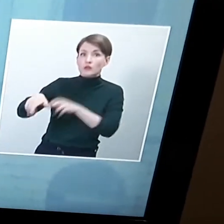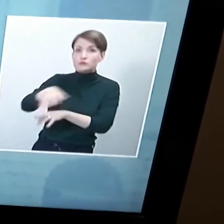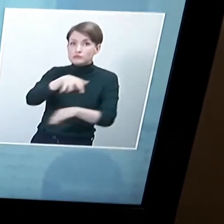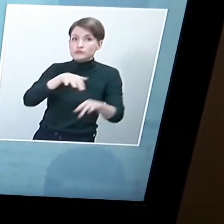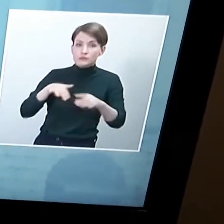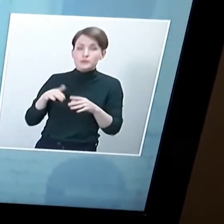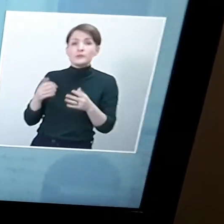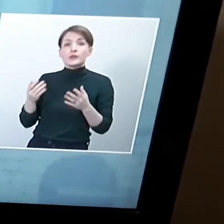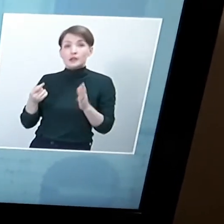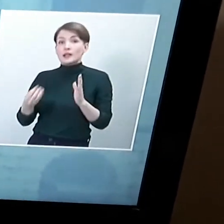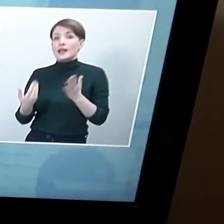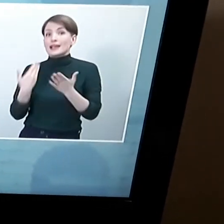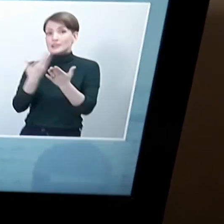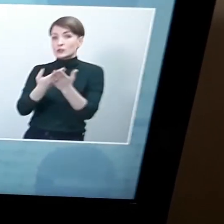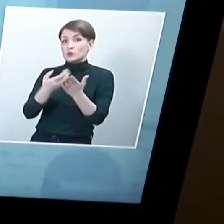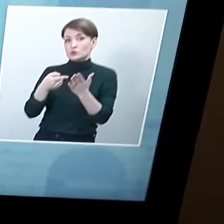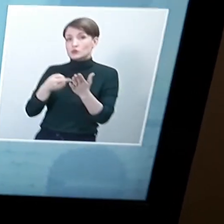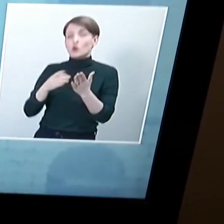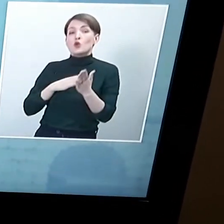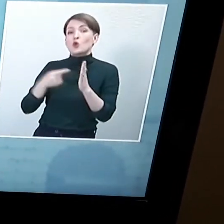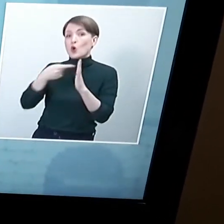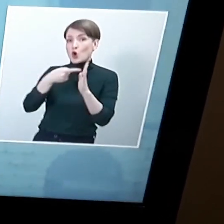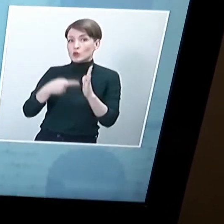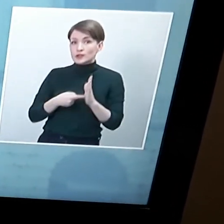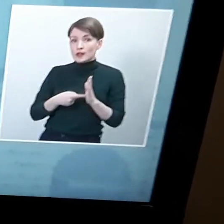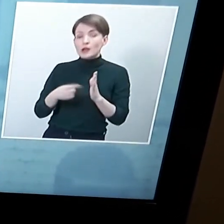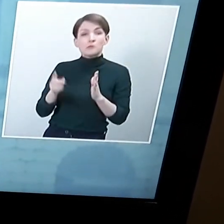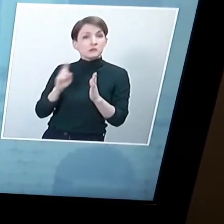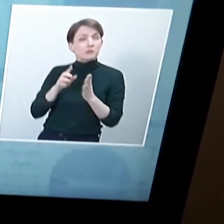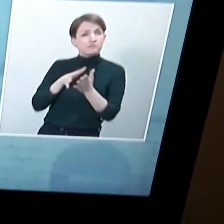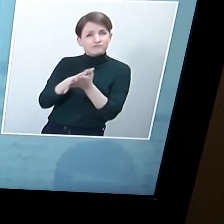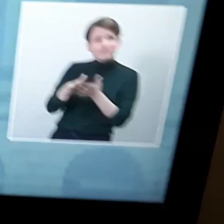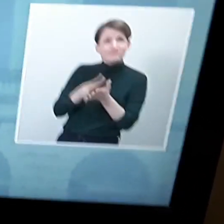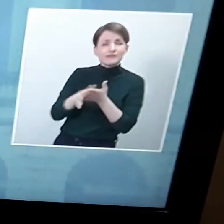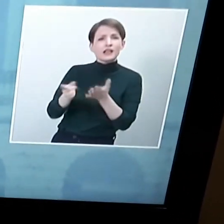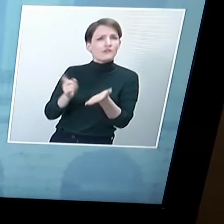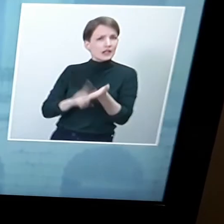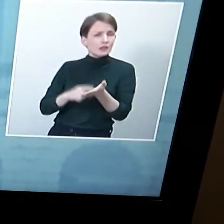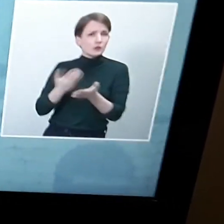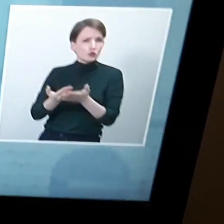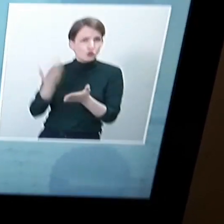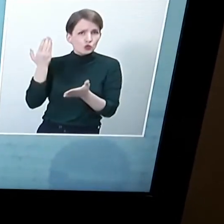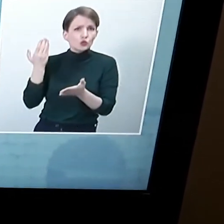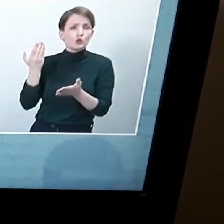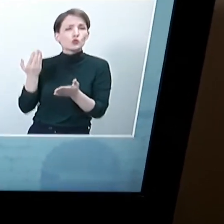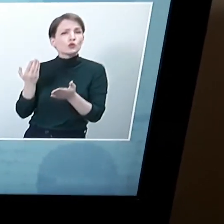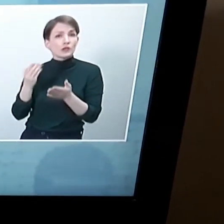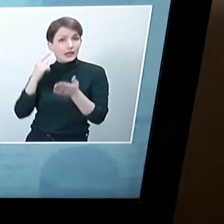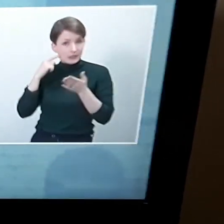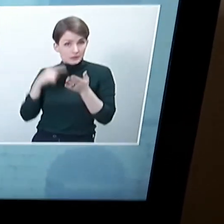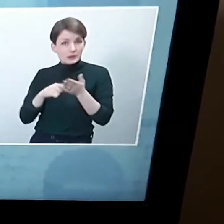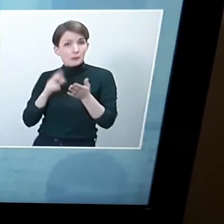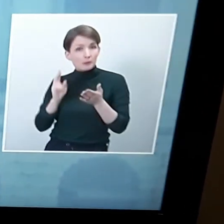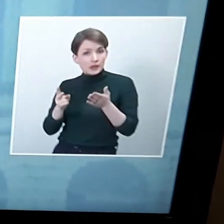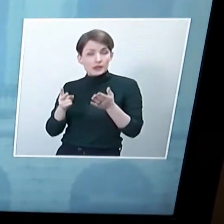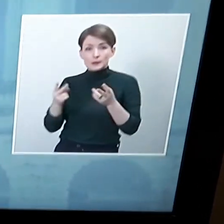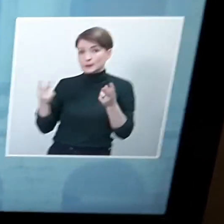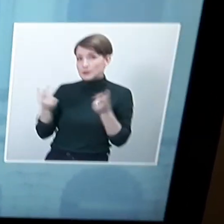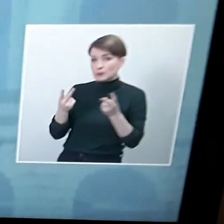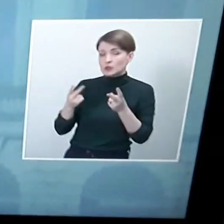on kohtia, joissa on sitten avattu sitä, että mitkä ovat nämä välttämättömät syyt. Ja esimerkiksi juuri tämän